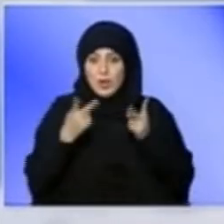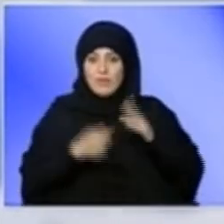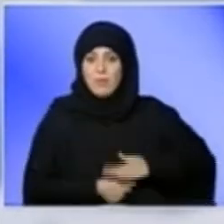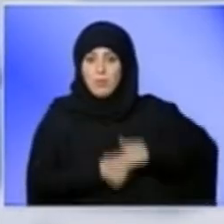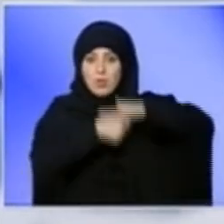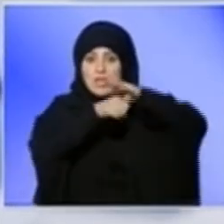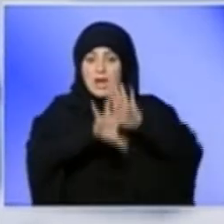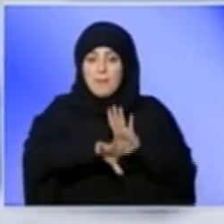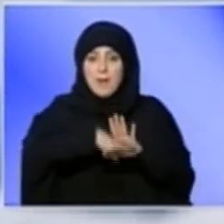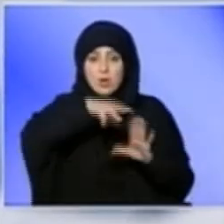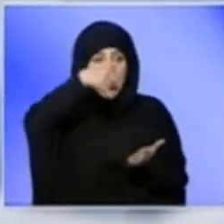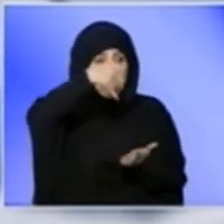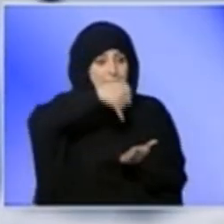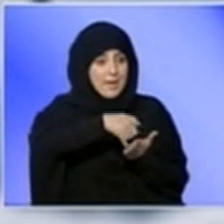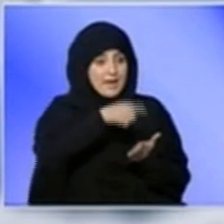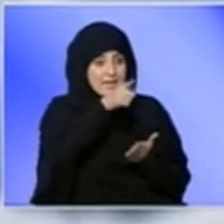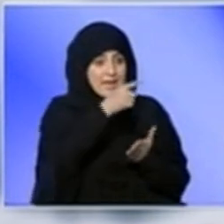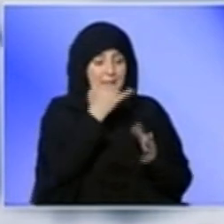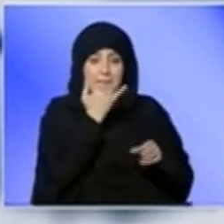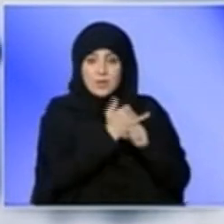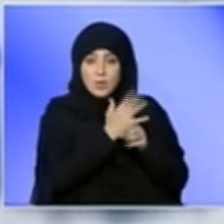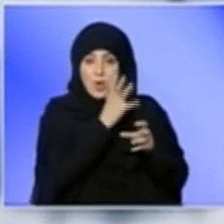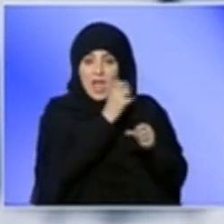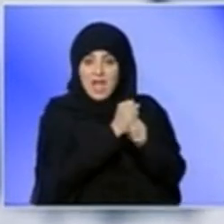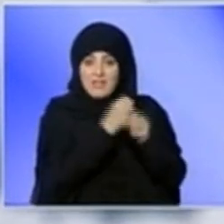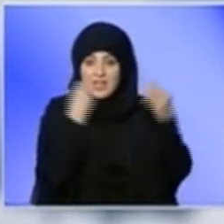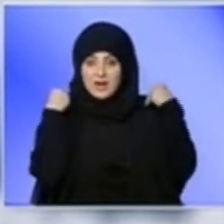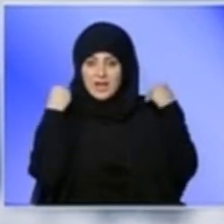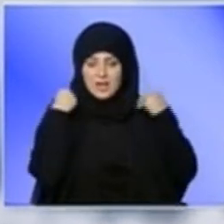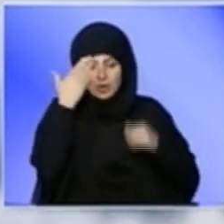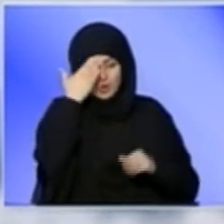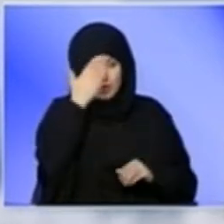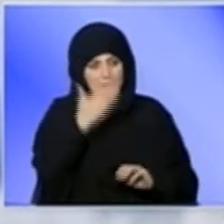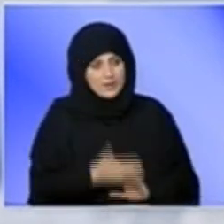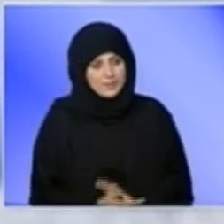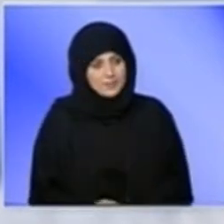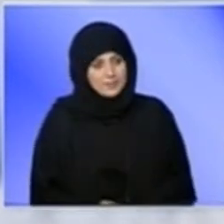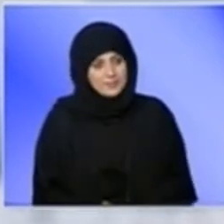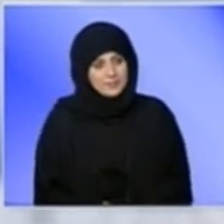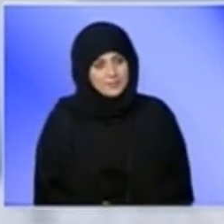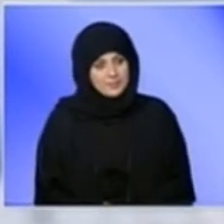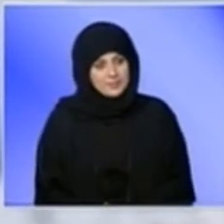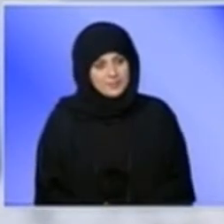مديرة المشاريع بالمركز الدولي للأمن الرياضي، شكرا جزيلا لك. شكرا.